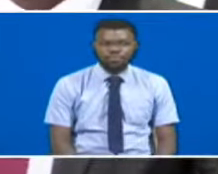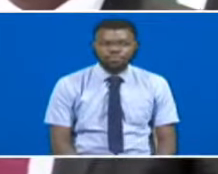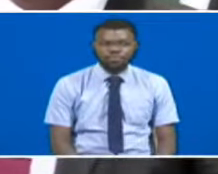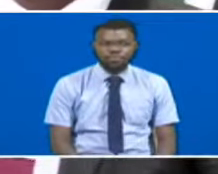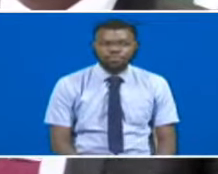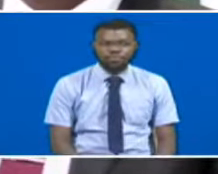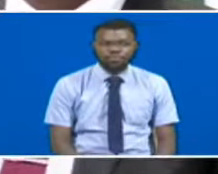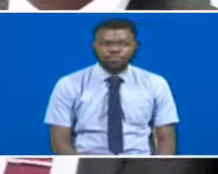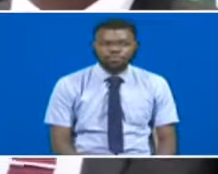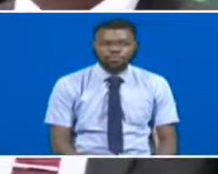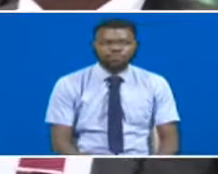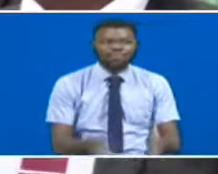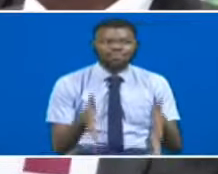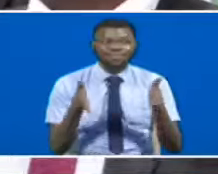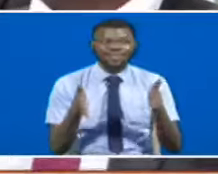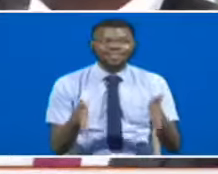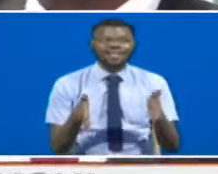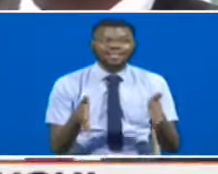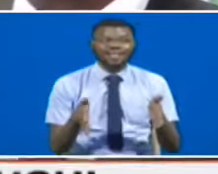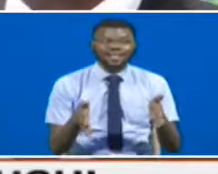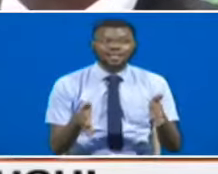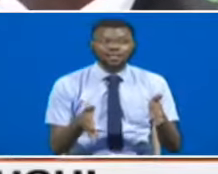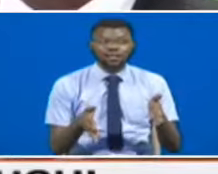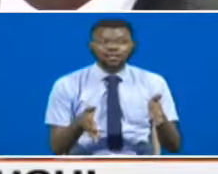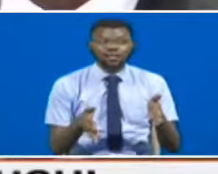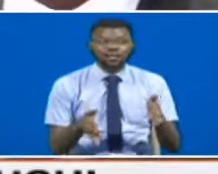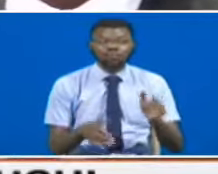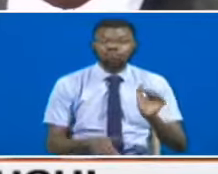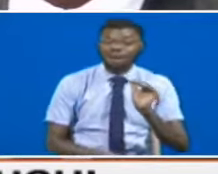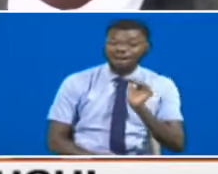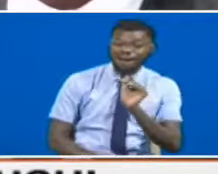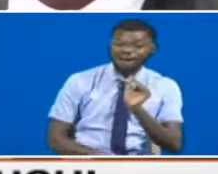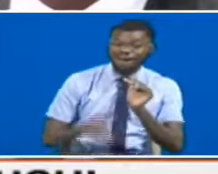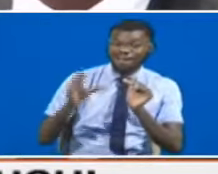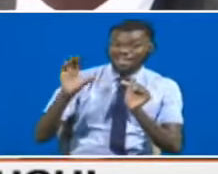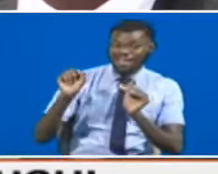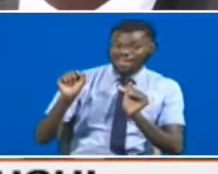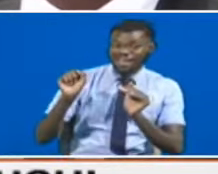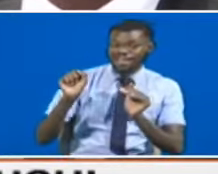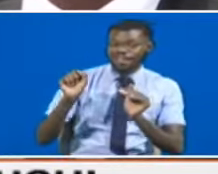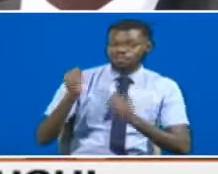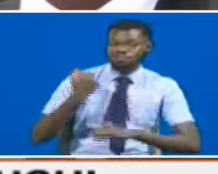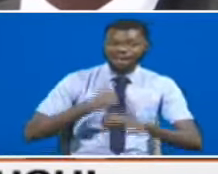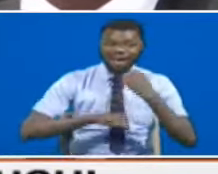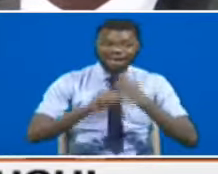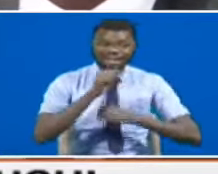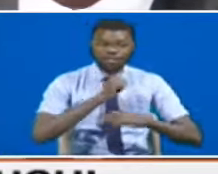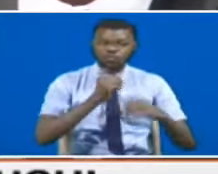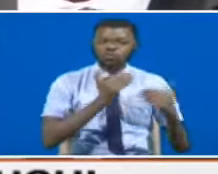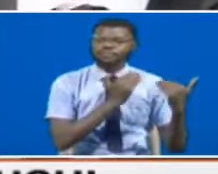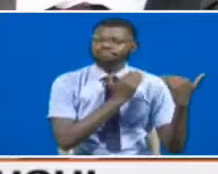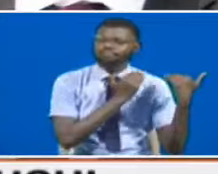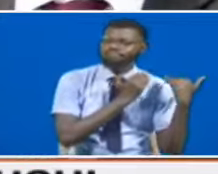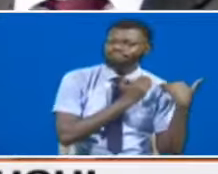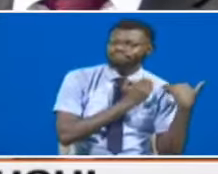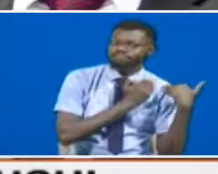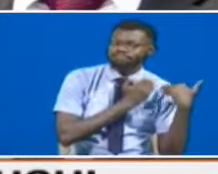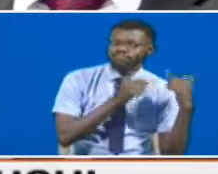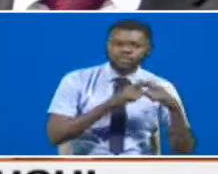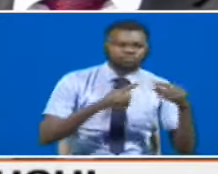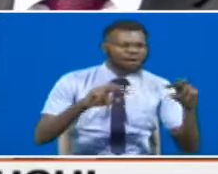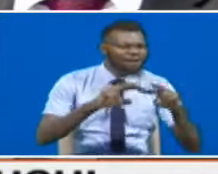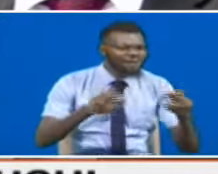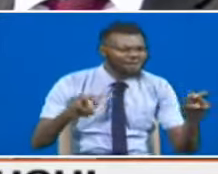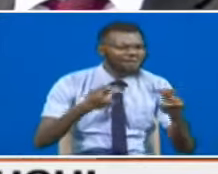We are calling up on the cabinet secretary to take responsibility, ensure that he carries out proper investigation on this